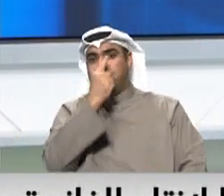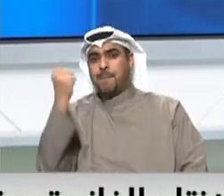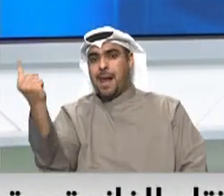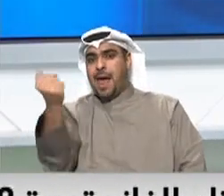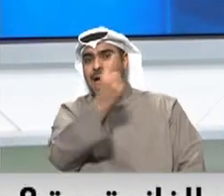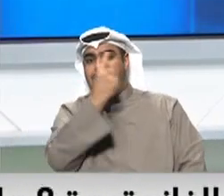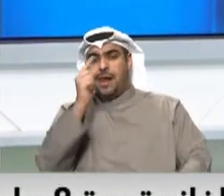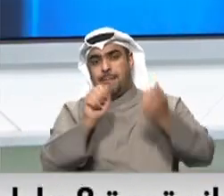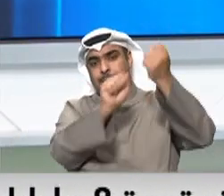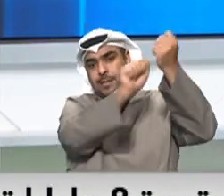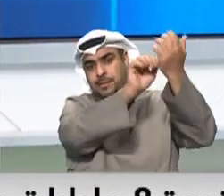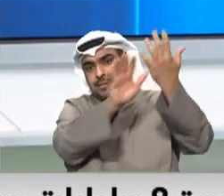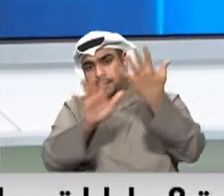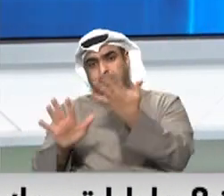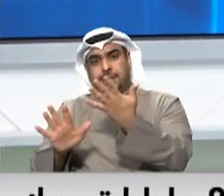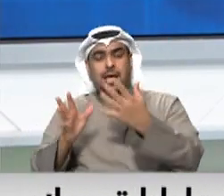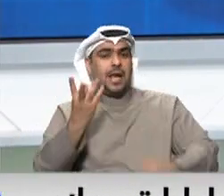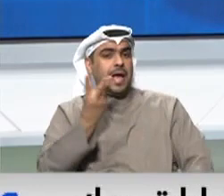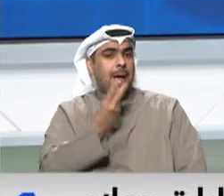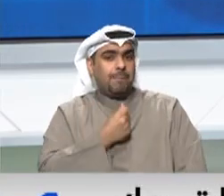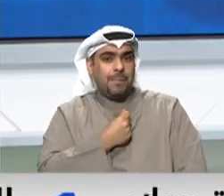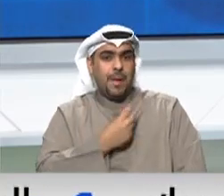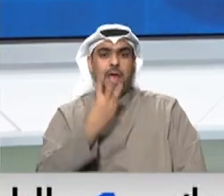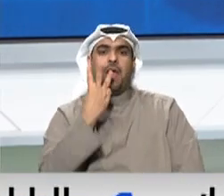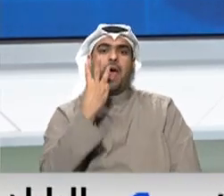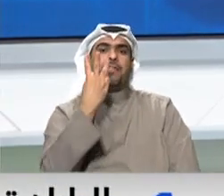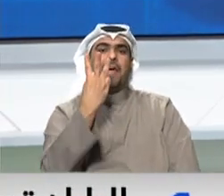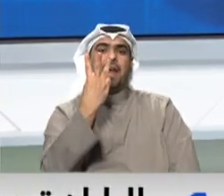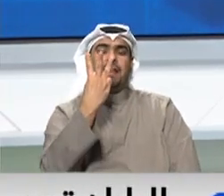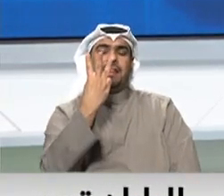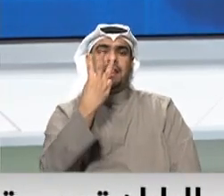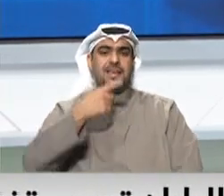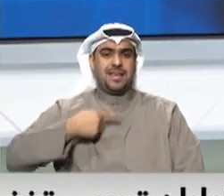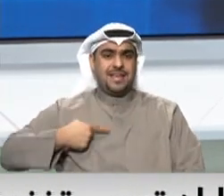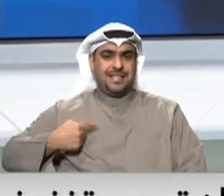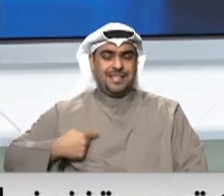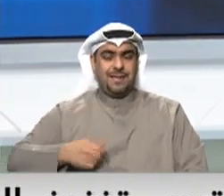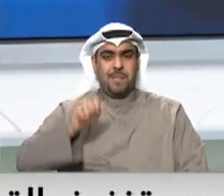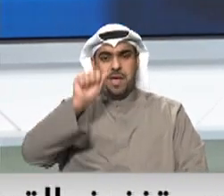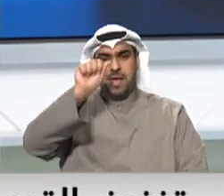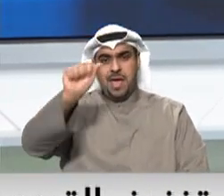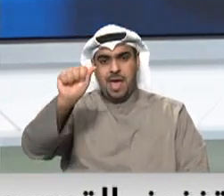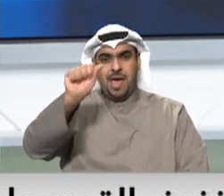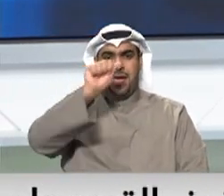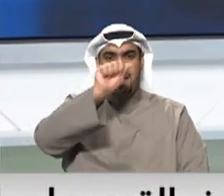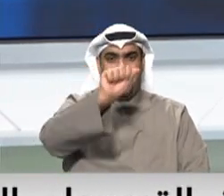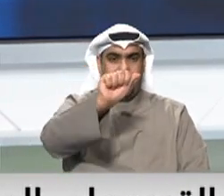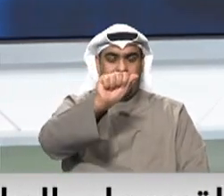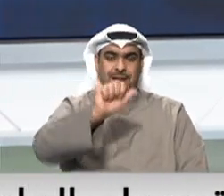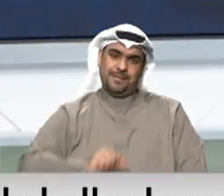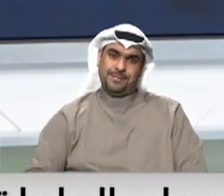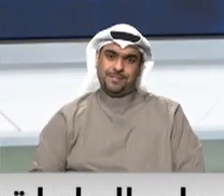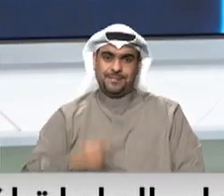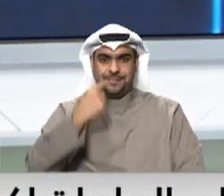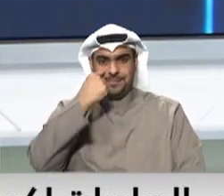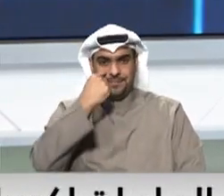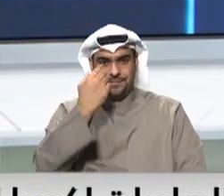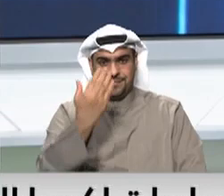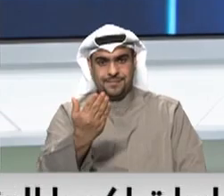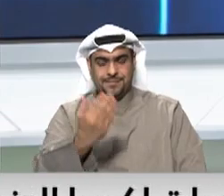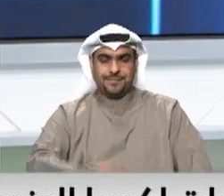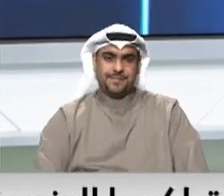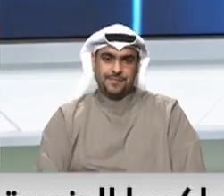حساسيه التصنيف والمحركات الرئيسيه والتي تشمل العديد من نقاط القوه والضعف اليكم